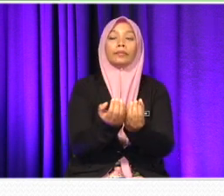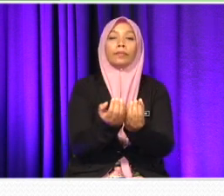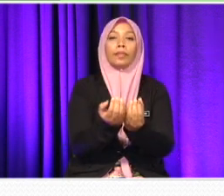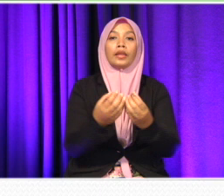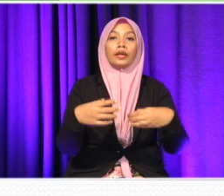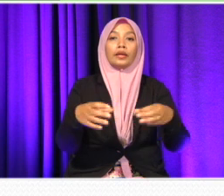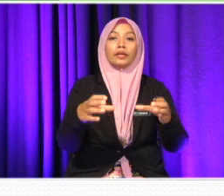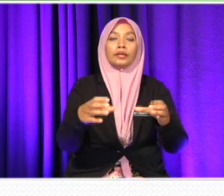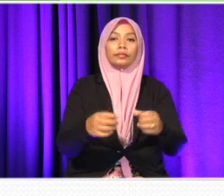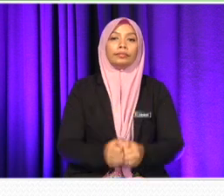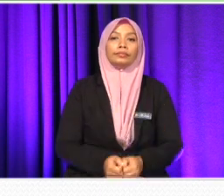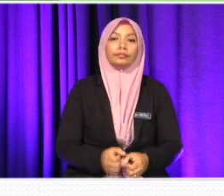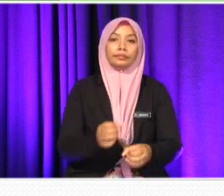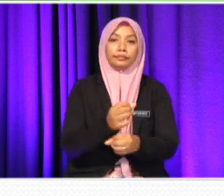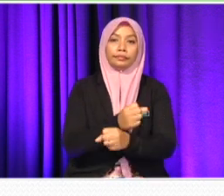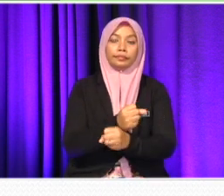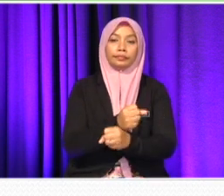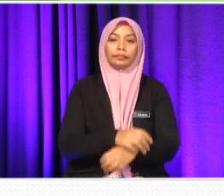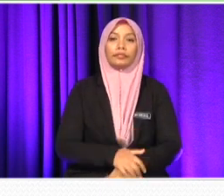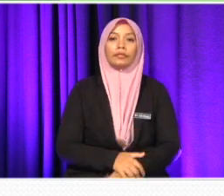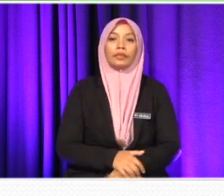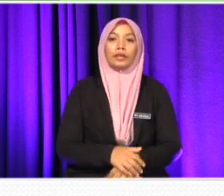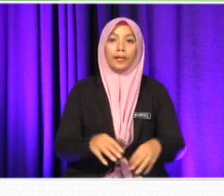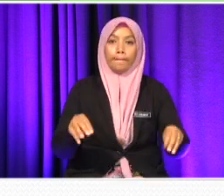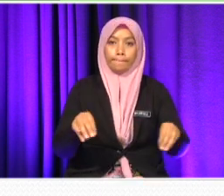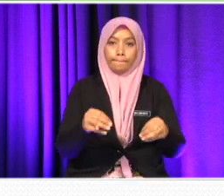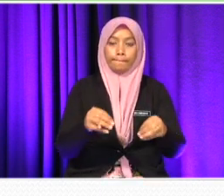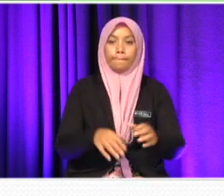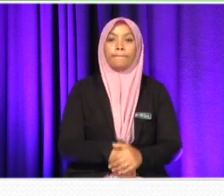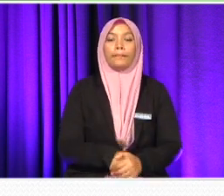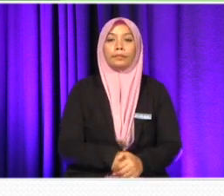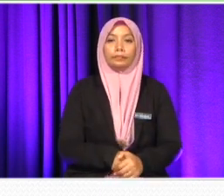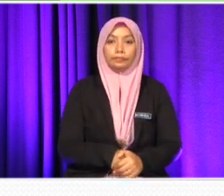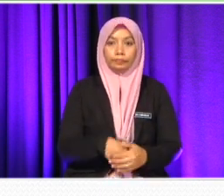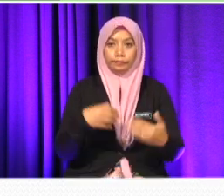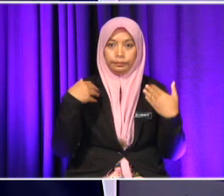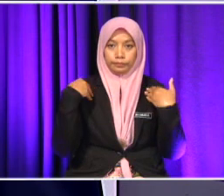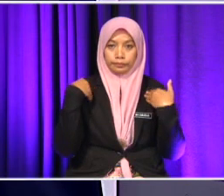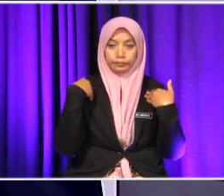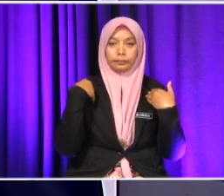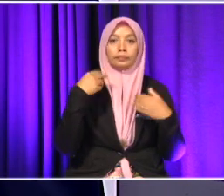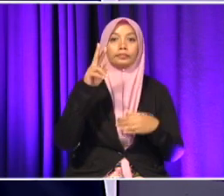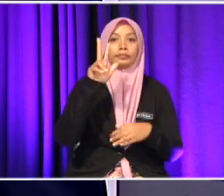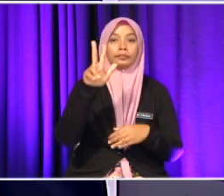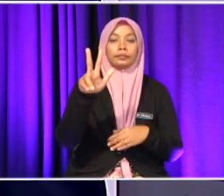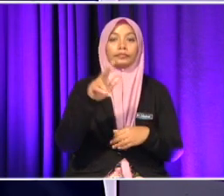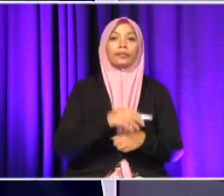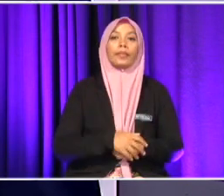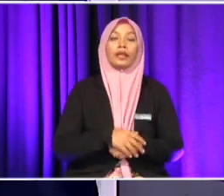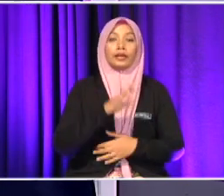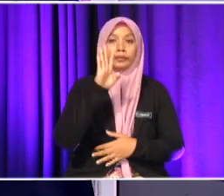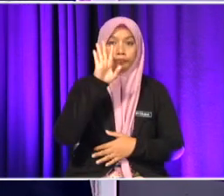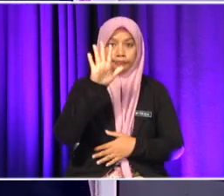seragam dan adanya secara massa itu antara jenis-jenis pengeluaran yang murid-murid ini Ingatlah kemudian yang